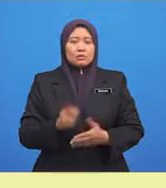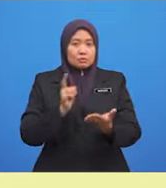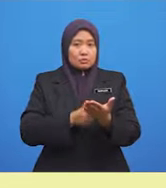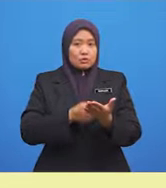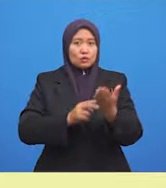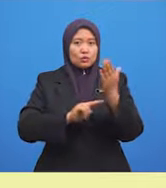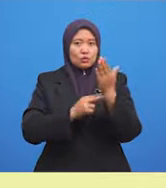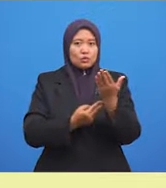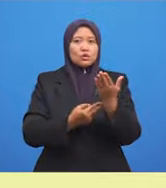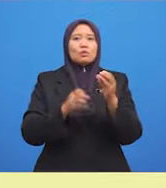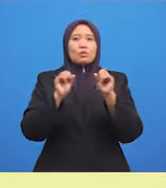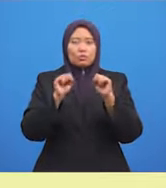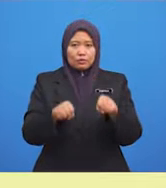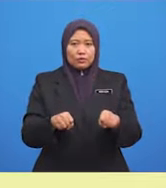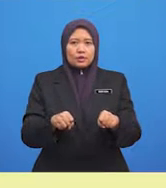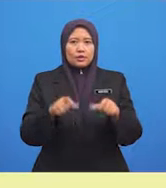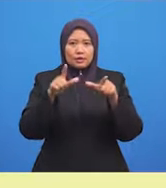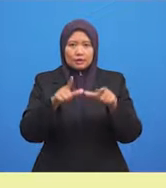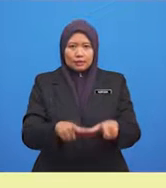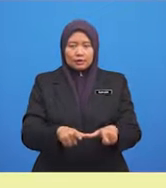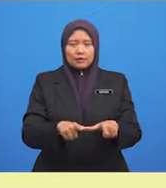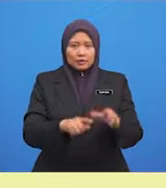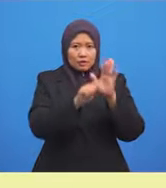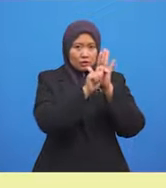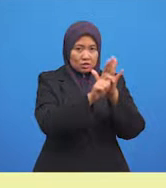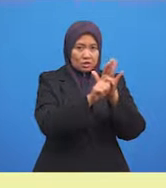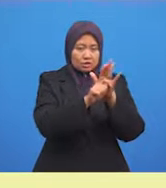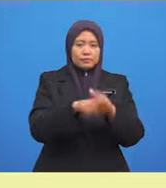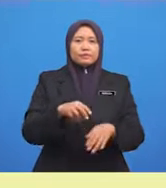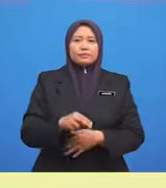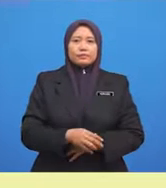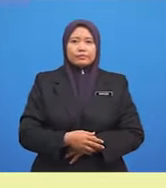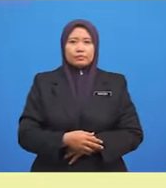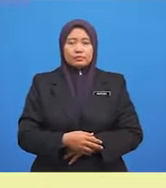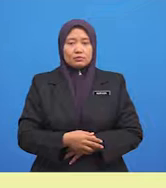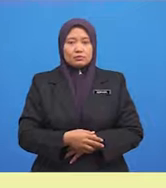P boleh diwakilkan dengan tata tanda tersebut.